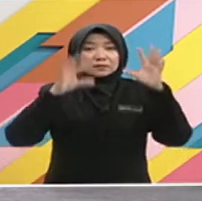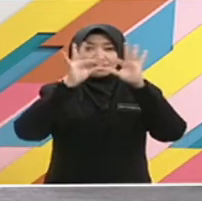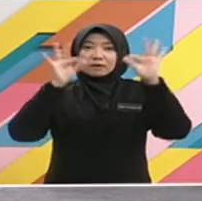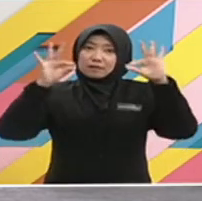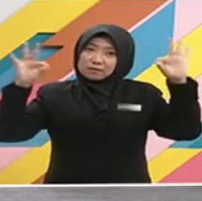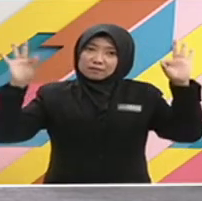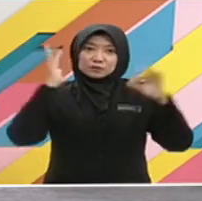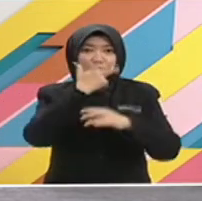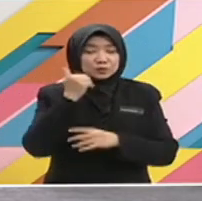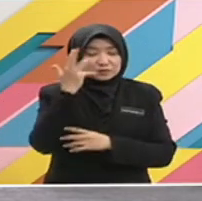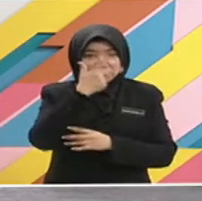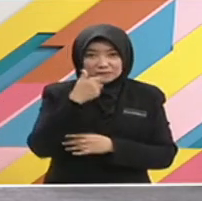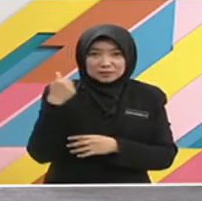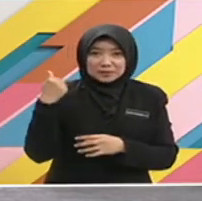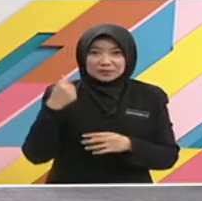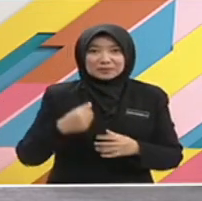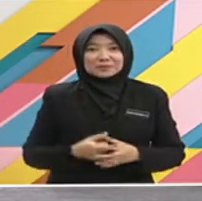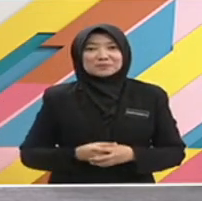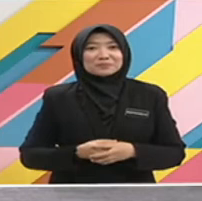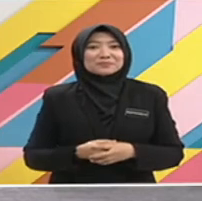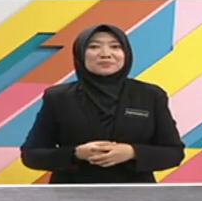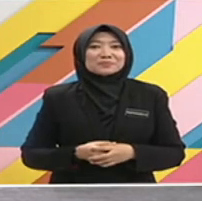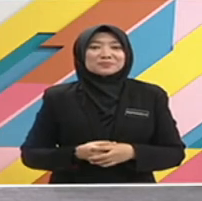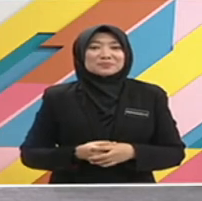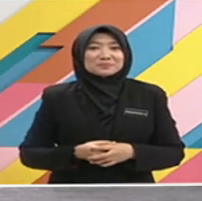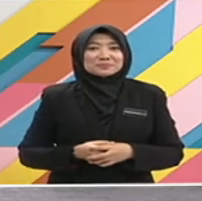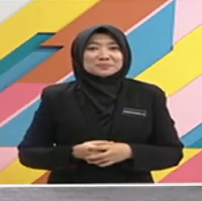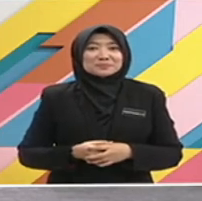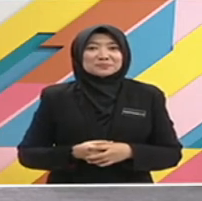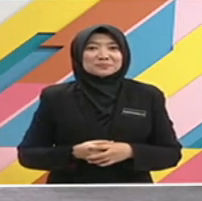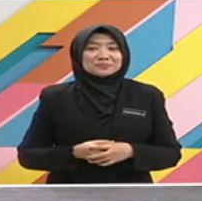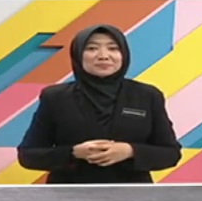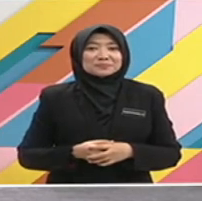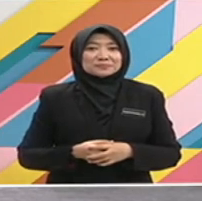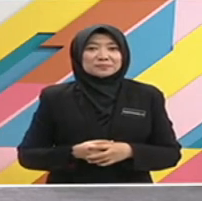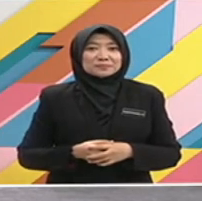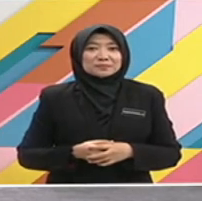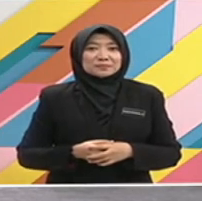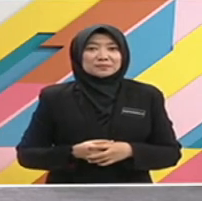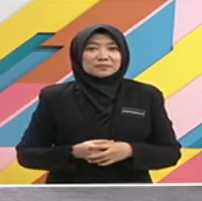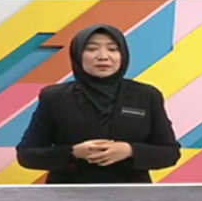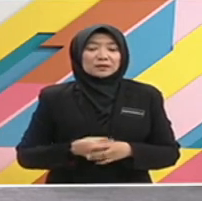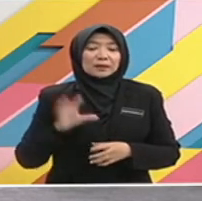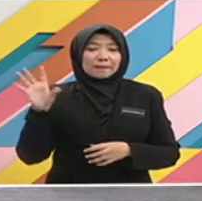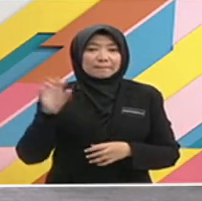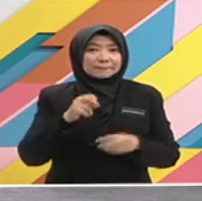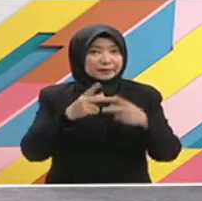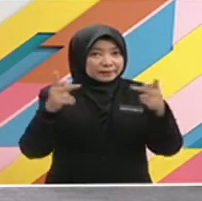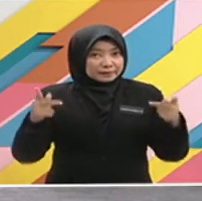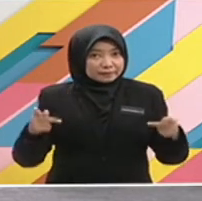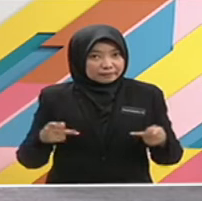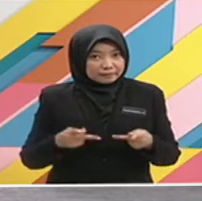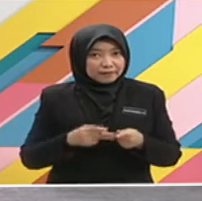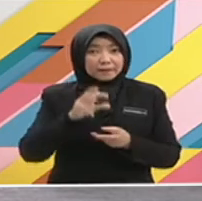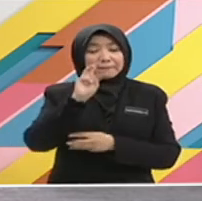kita. Marilah kita bagi menghias. Lisa satu. Baik. Tap apa ni? Boleh dapatkan kad Manila. Boleh ke warna